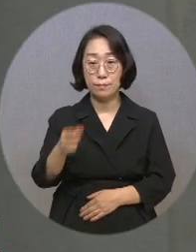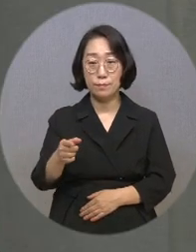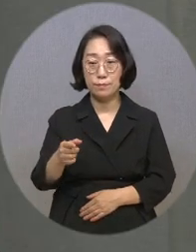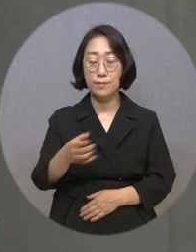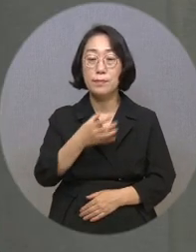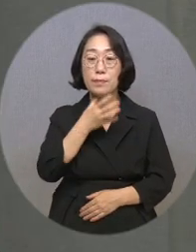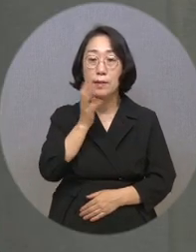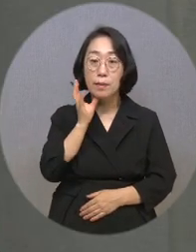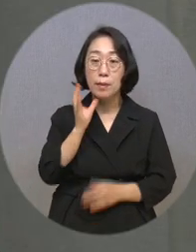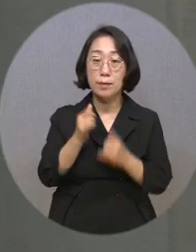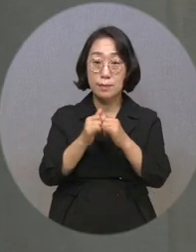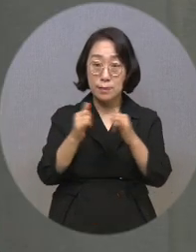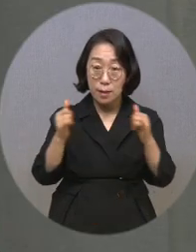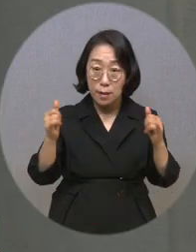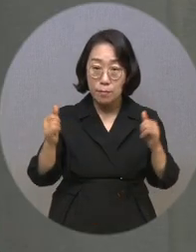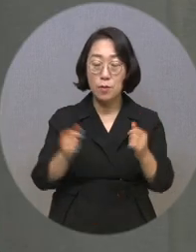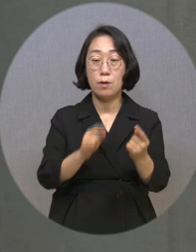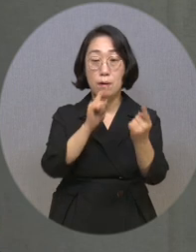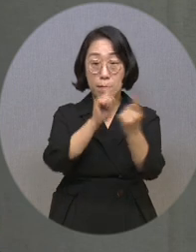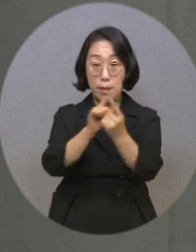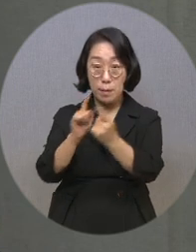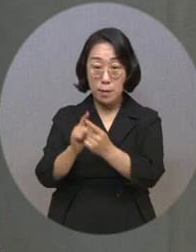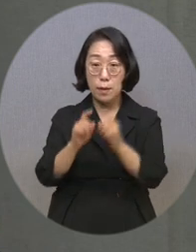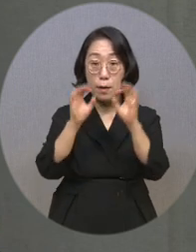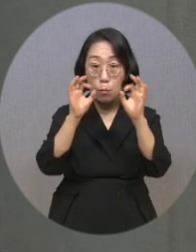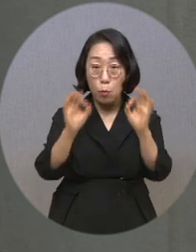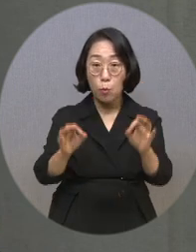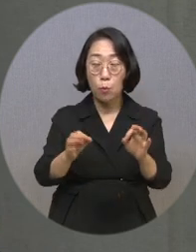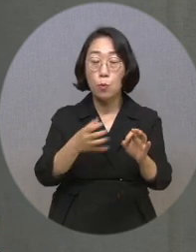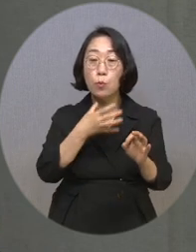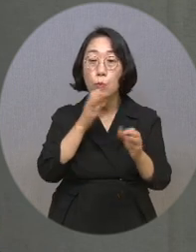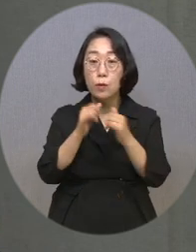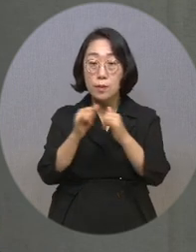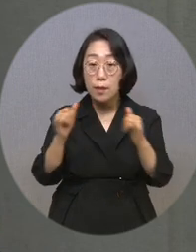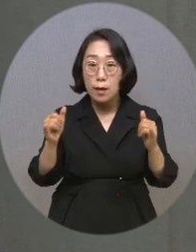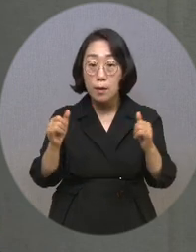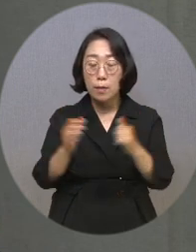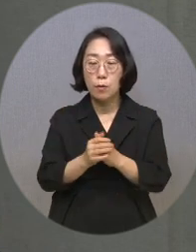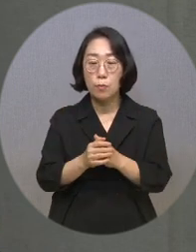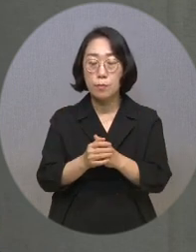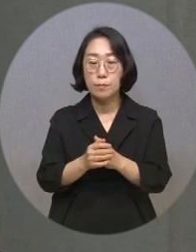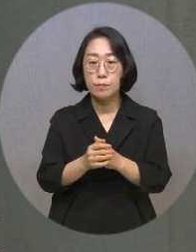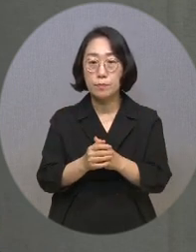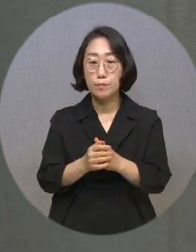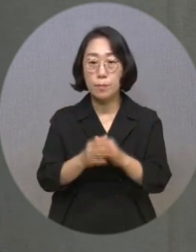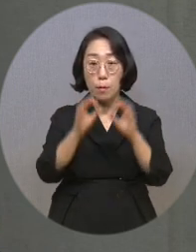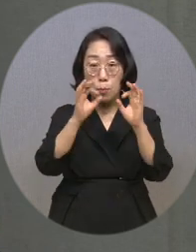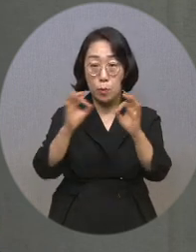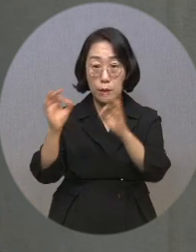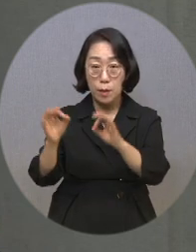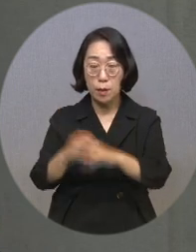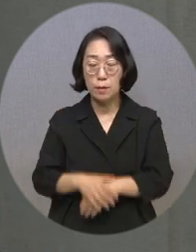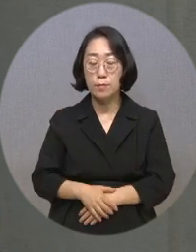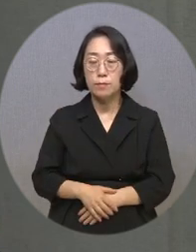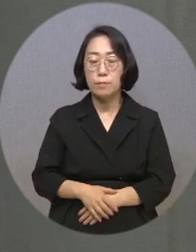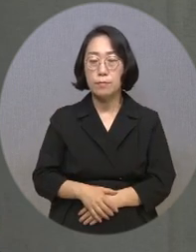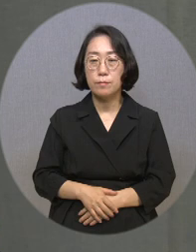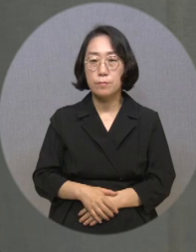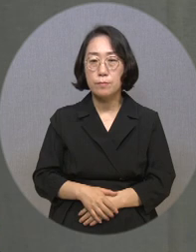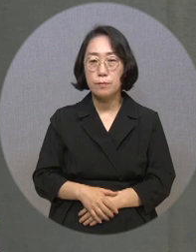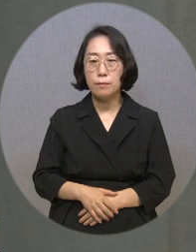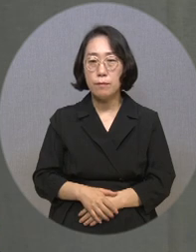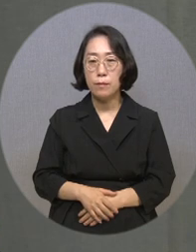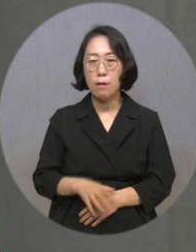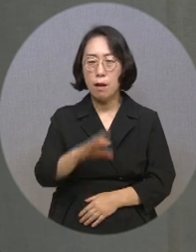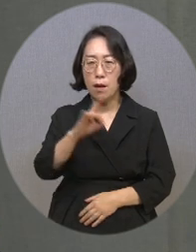고령 인구와 접촉을 하시고 네. 노인들과 생활을 하시다 보면은 아까 좋은 얘기도 했지만은